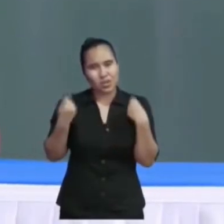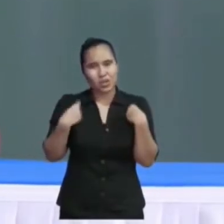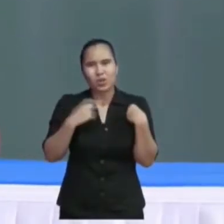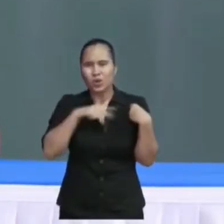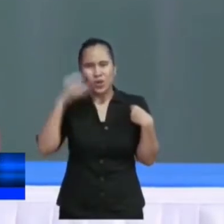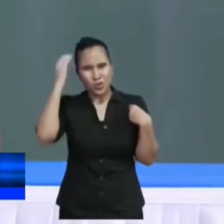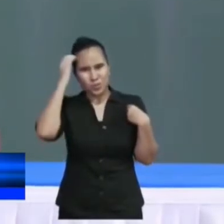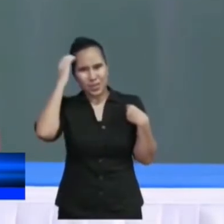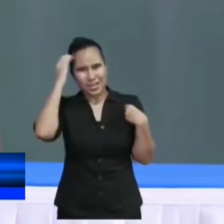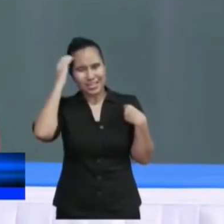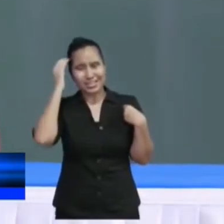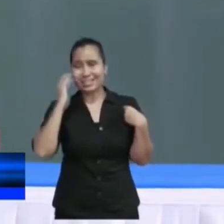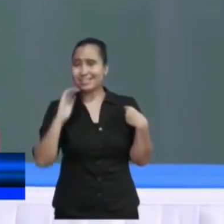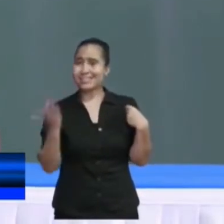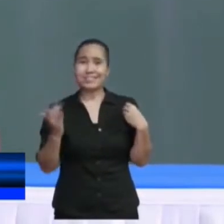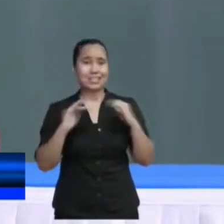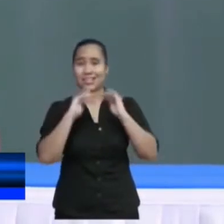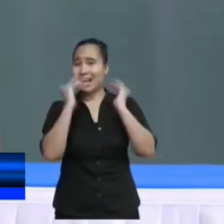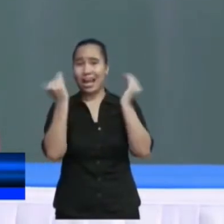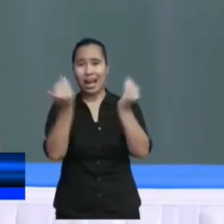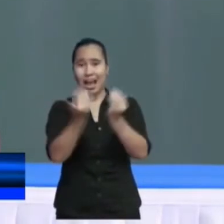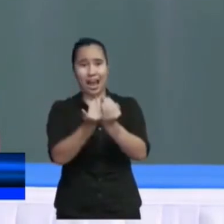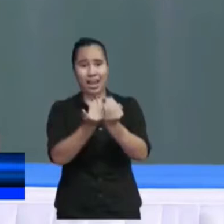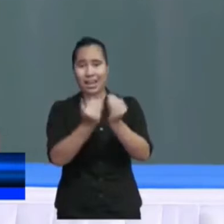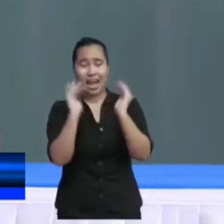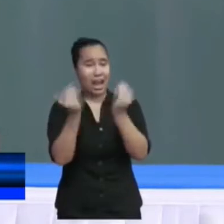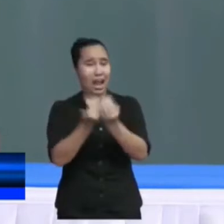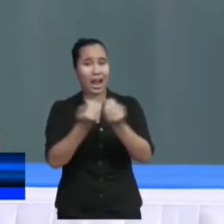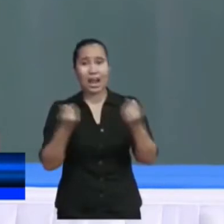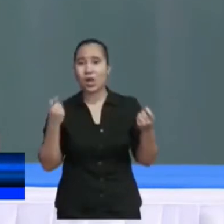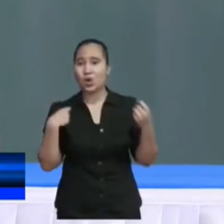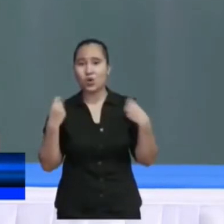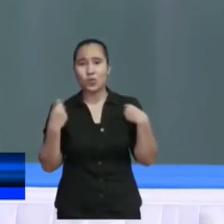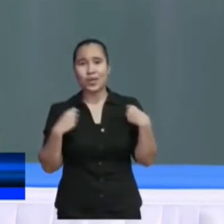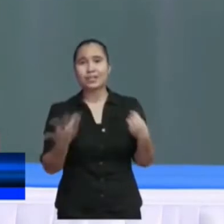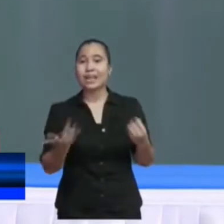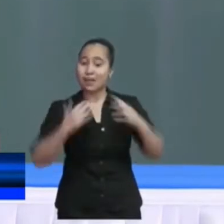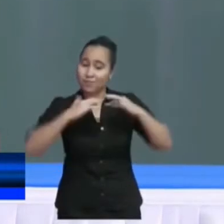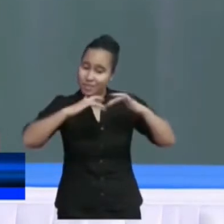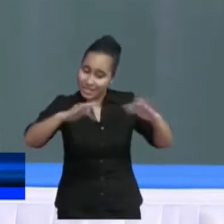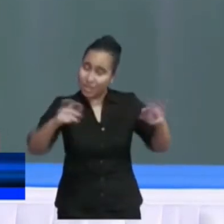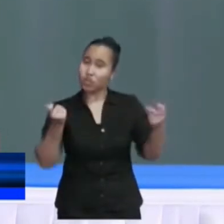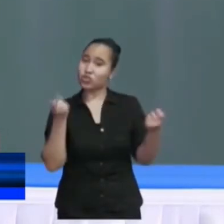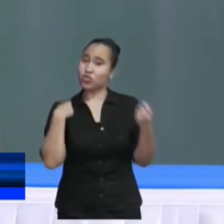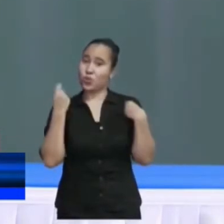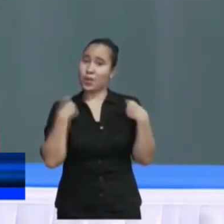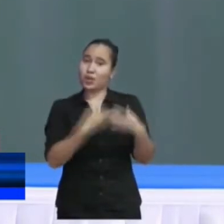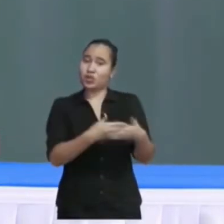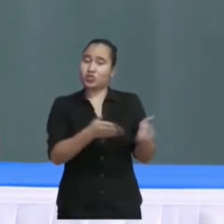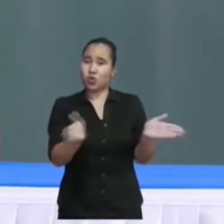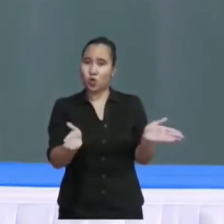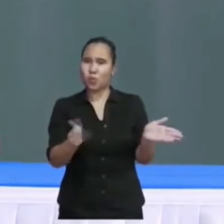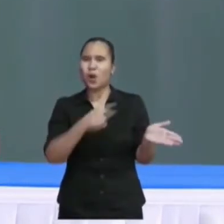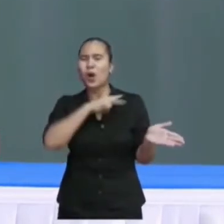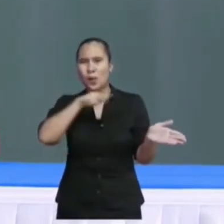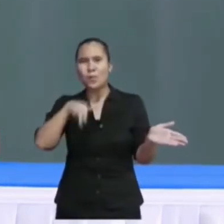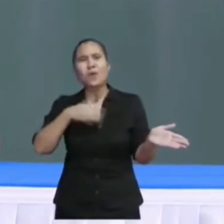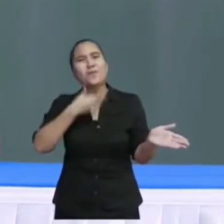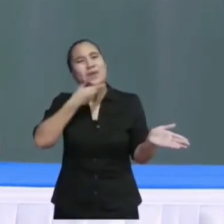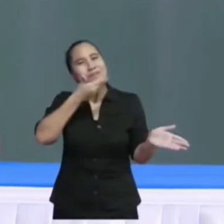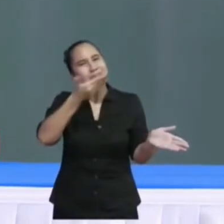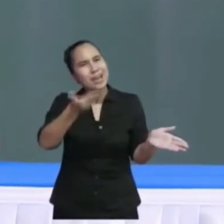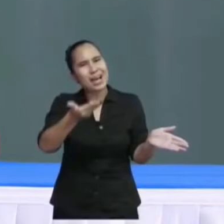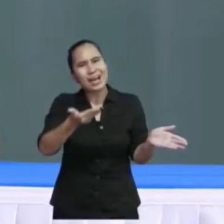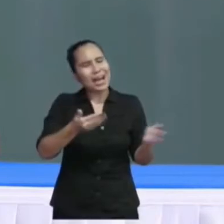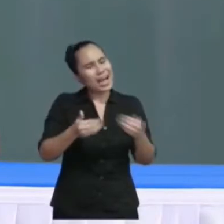ook ervan op de hoogte zijn dat niet alle resorten over alle soorten winkels beschikken. Maar we doen wel een oproep aan u